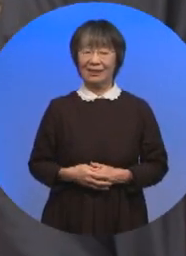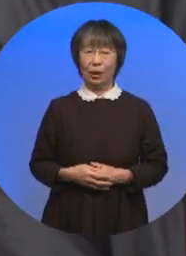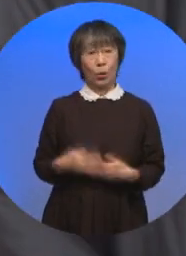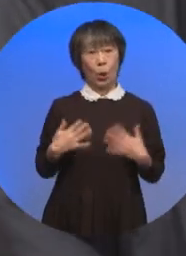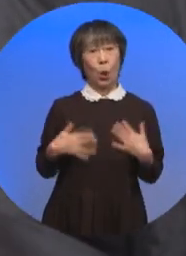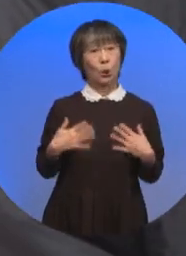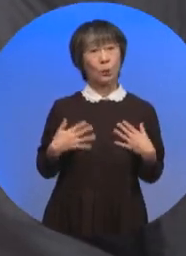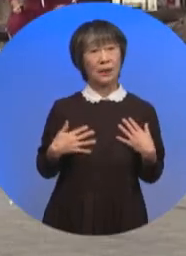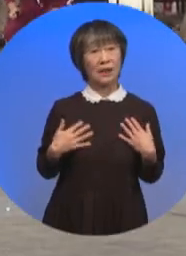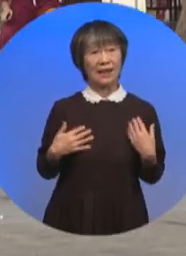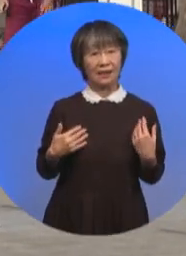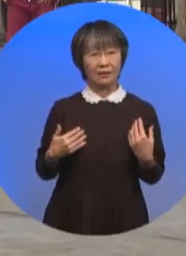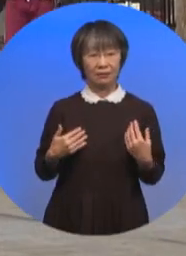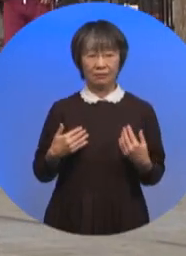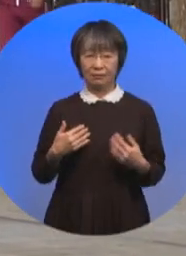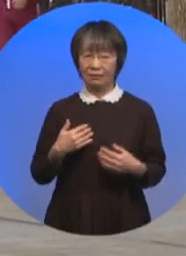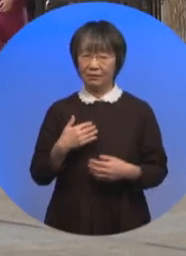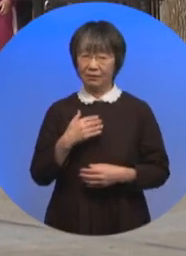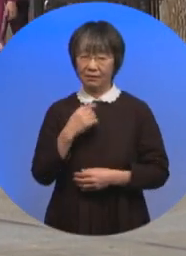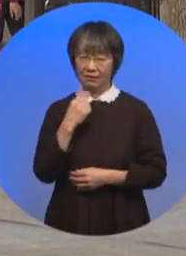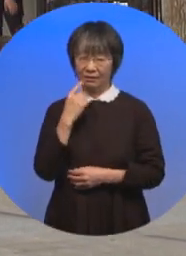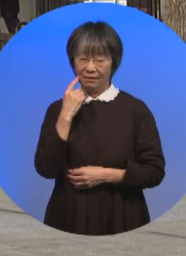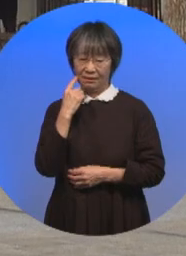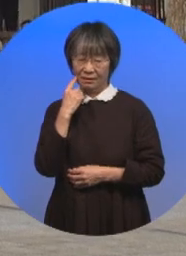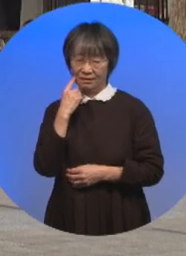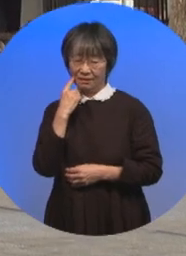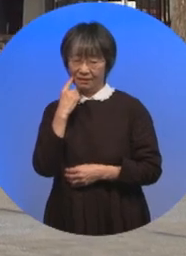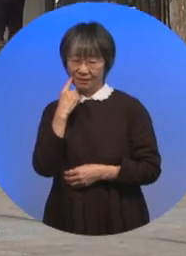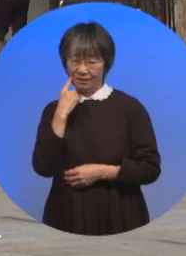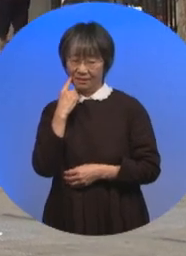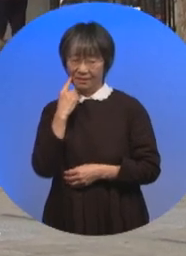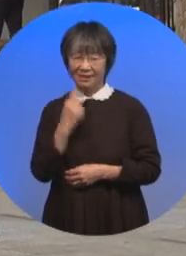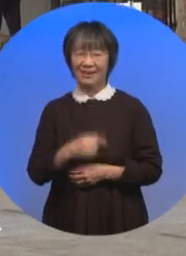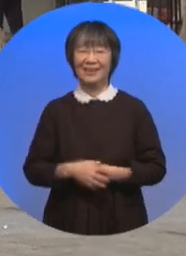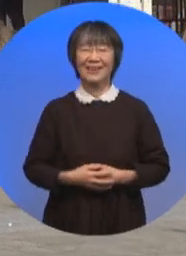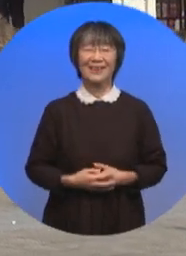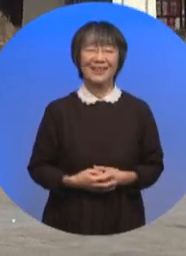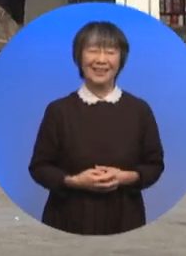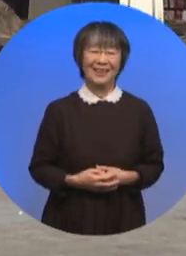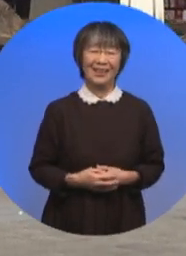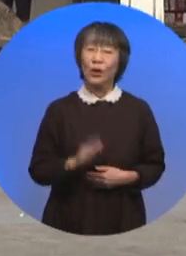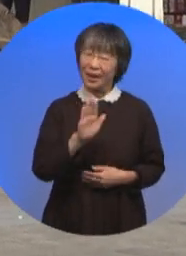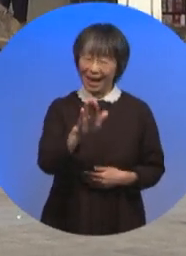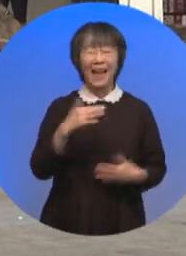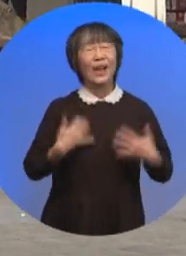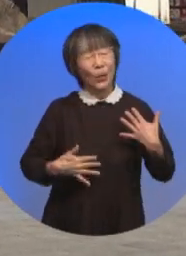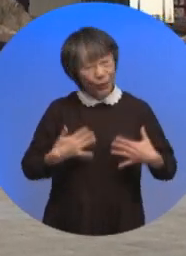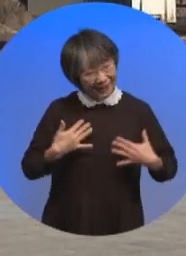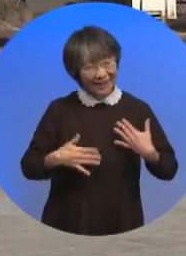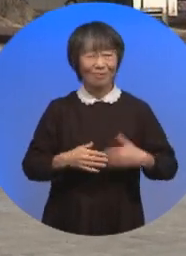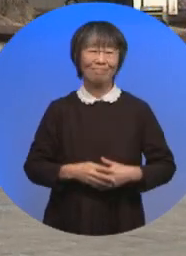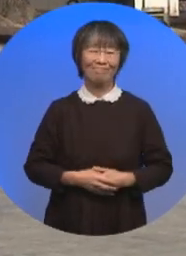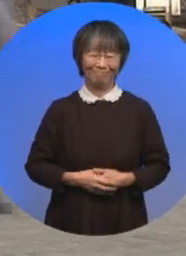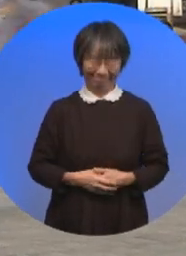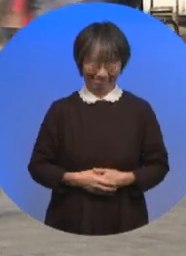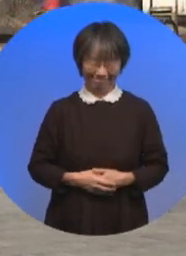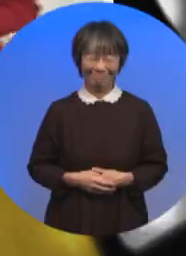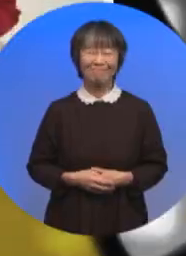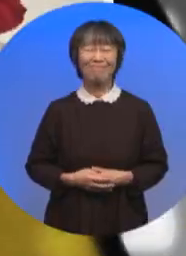日は。 嘘ついてる時の丁寧さ。 またまた、今から楽しい収録が始まるんですから。 そうです